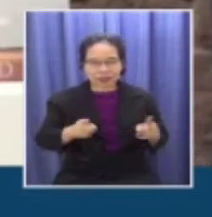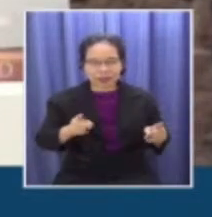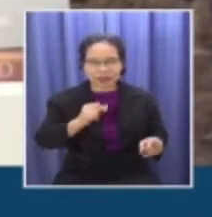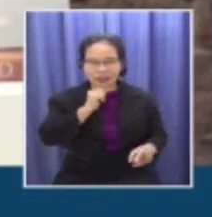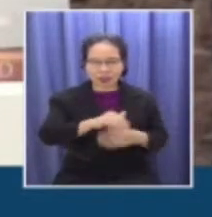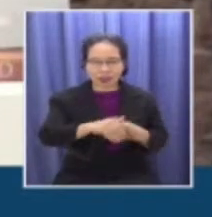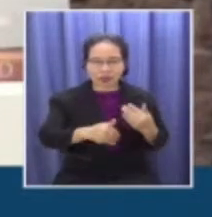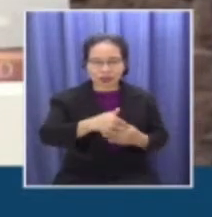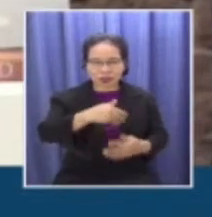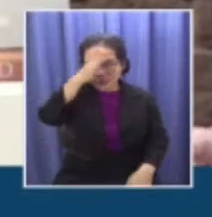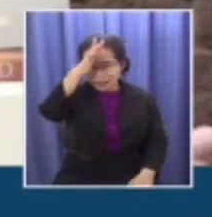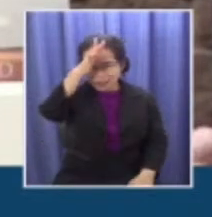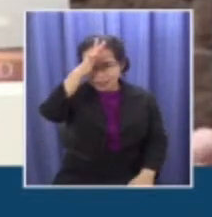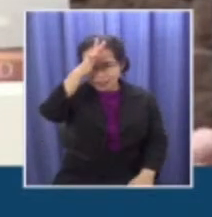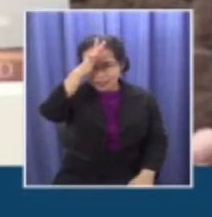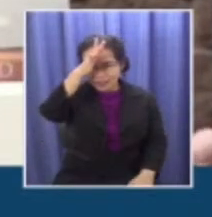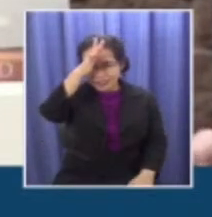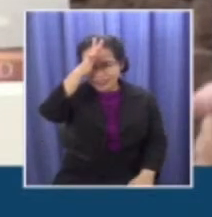onipa bi ase afiri